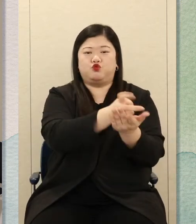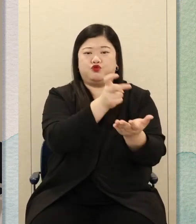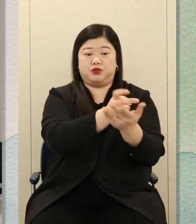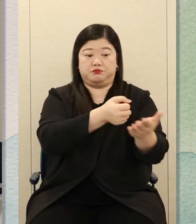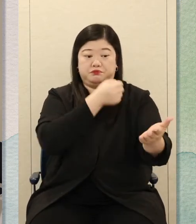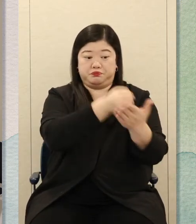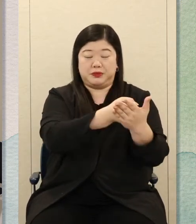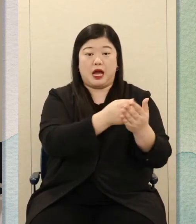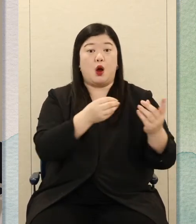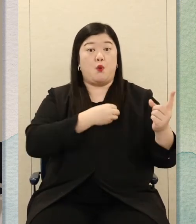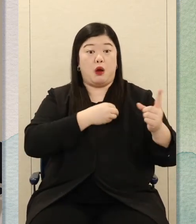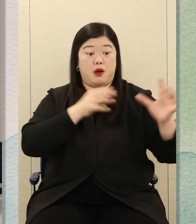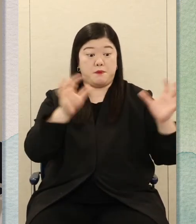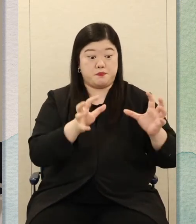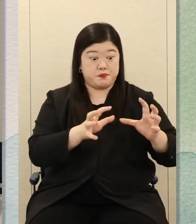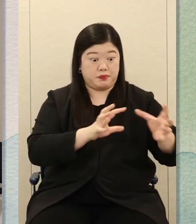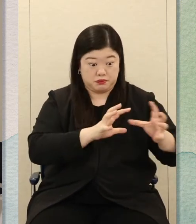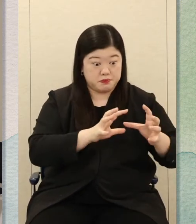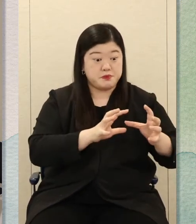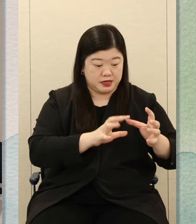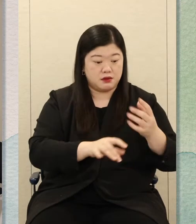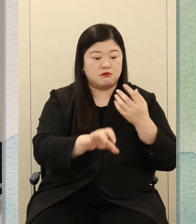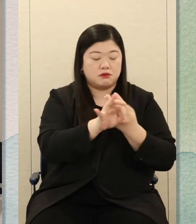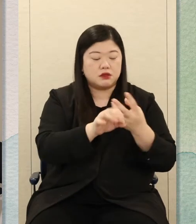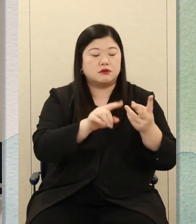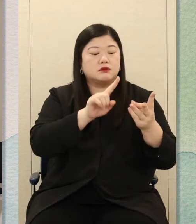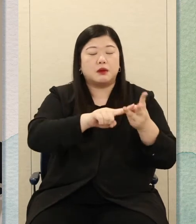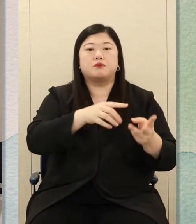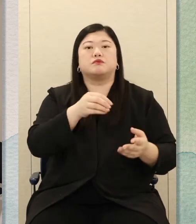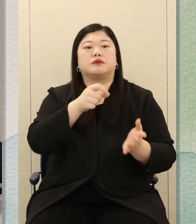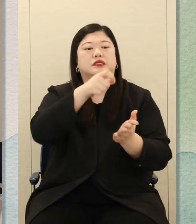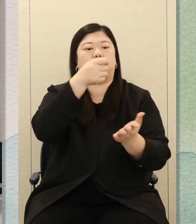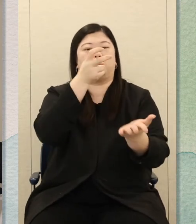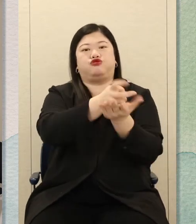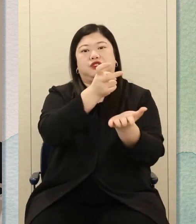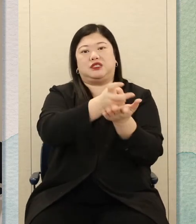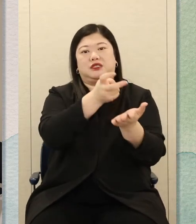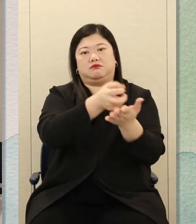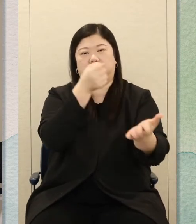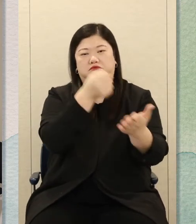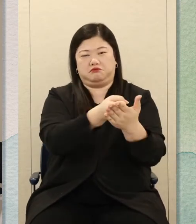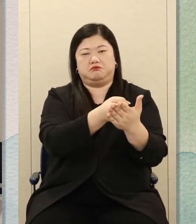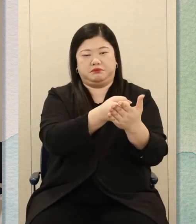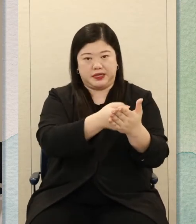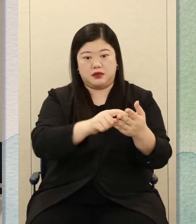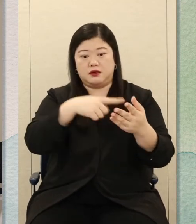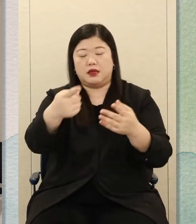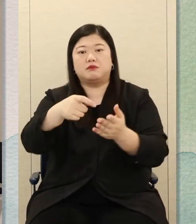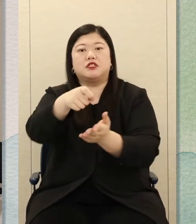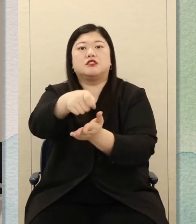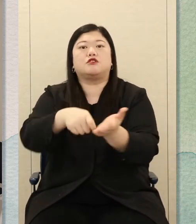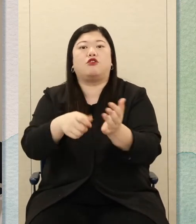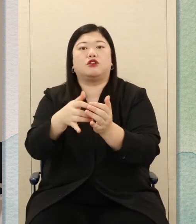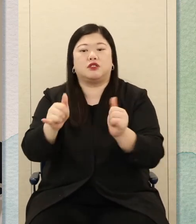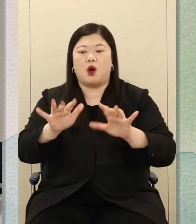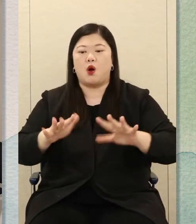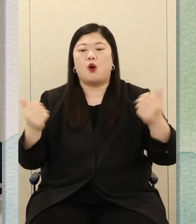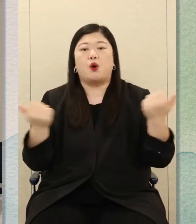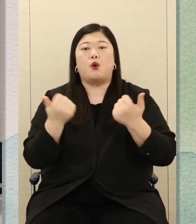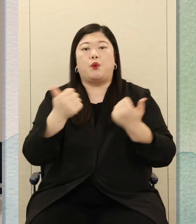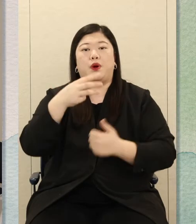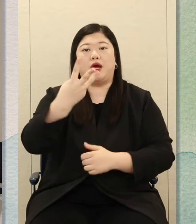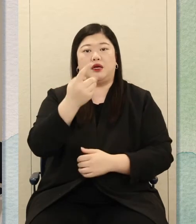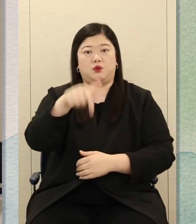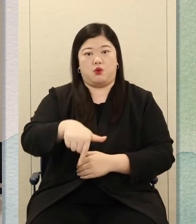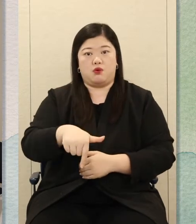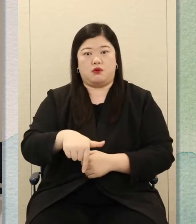기록 예시로 제가 보여드리는 건데 굉장히 깔끔하게 깔끔하게 해서 오늘 무슨 얘기했고 어쩌고 저쩌고 했던 거 이런